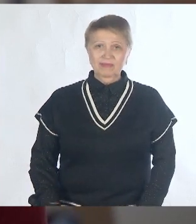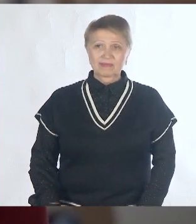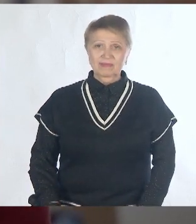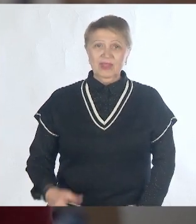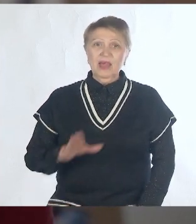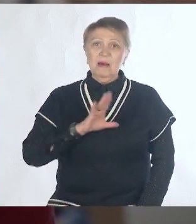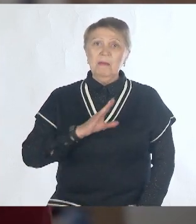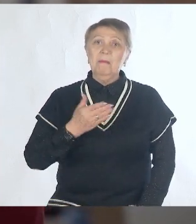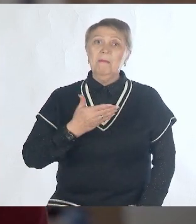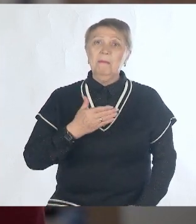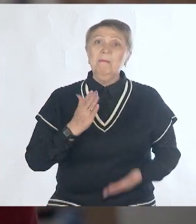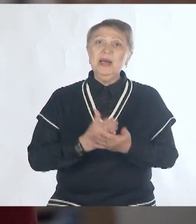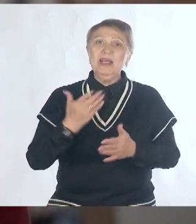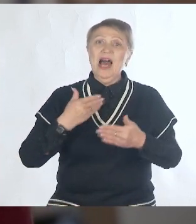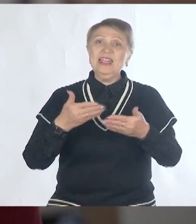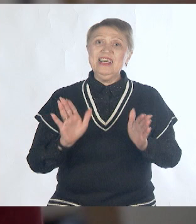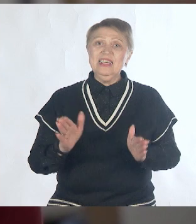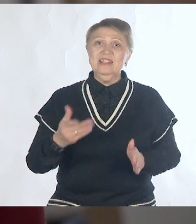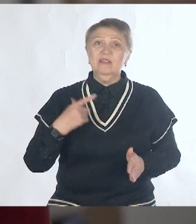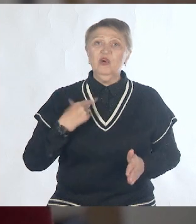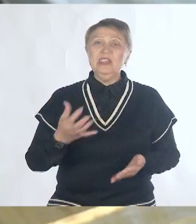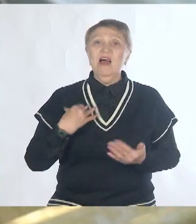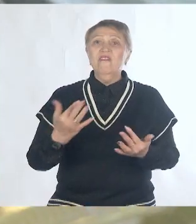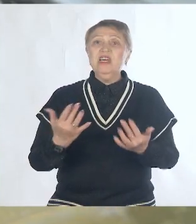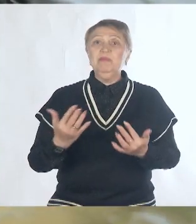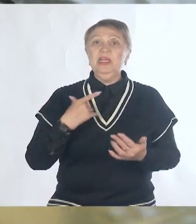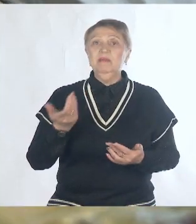muted воспринимает так как и